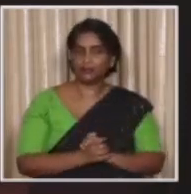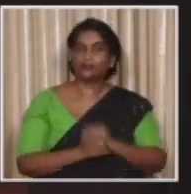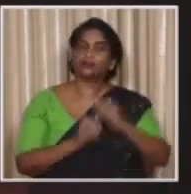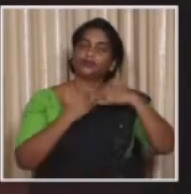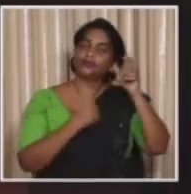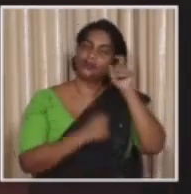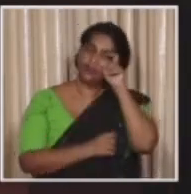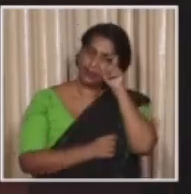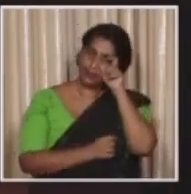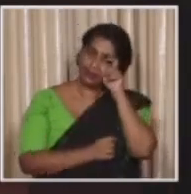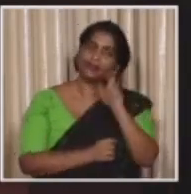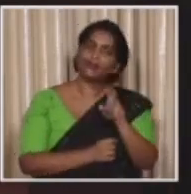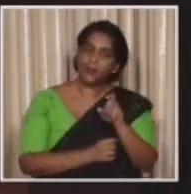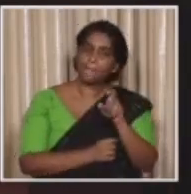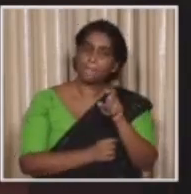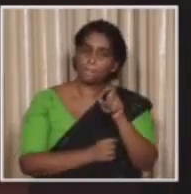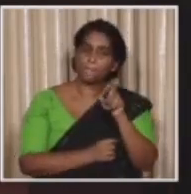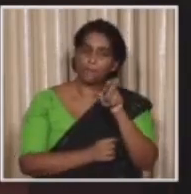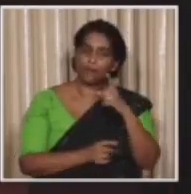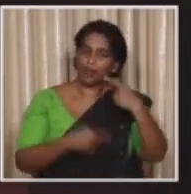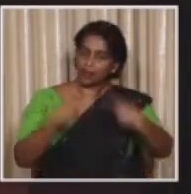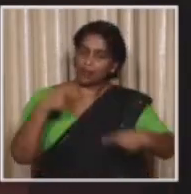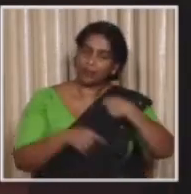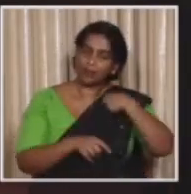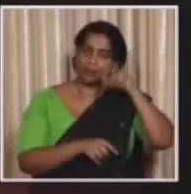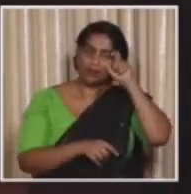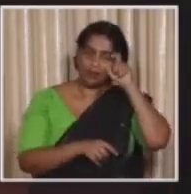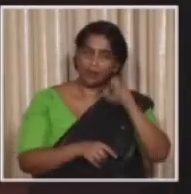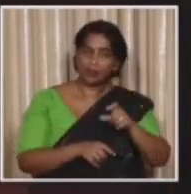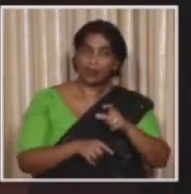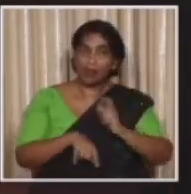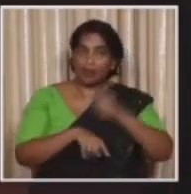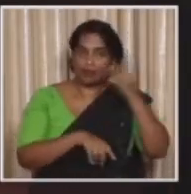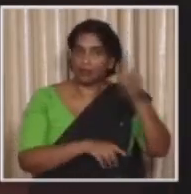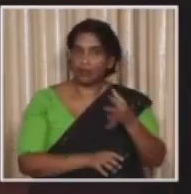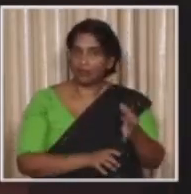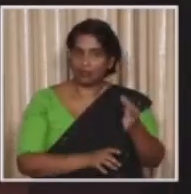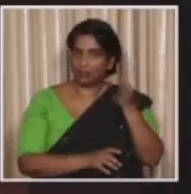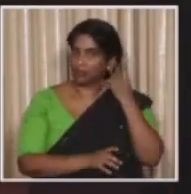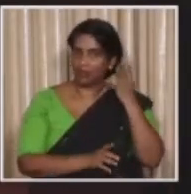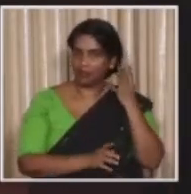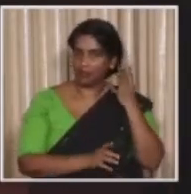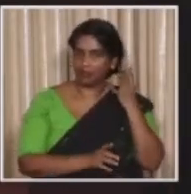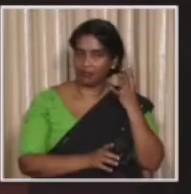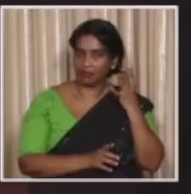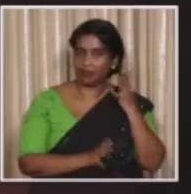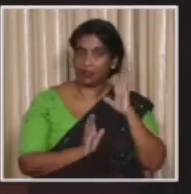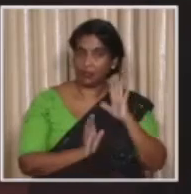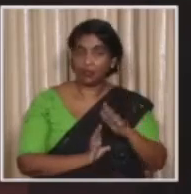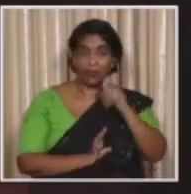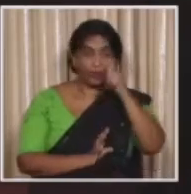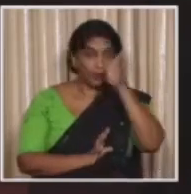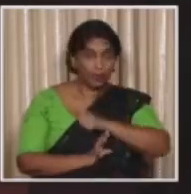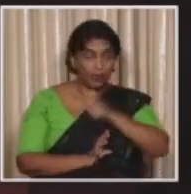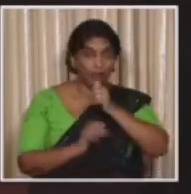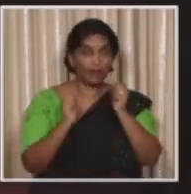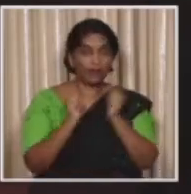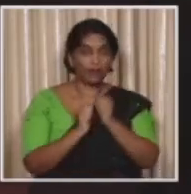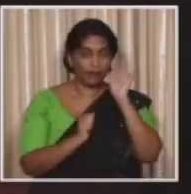ගැලරියක ඉඳලා ඉඳගෙන මේක බලනවා. ඒක කරන්න දහනක්. හැබැයි අනීතිකව